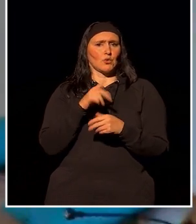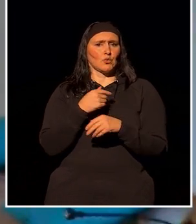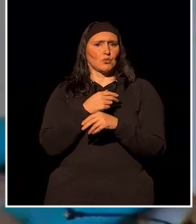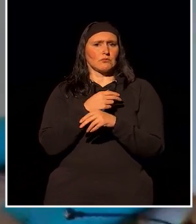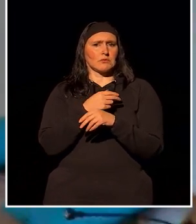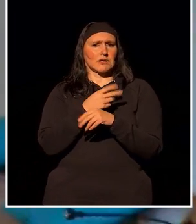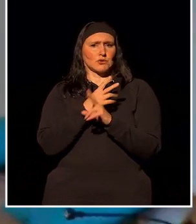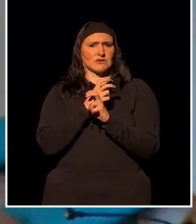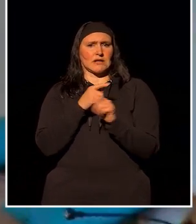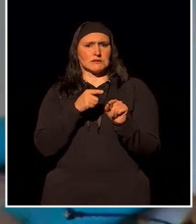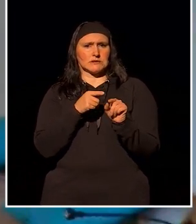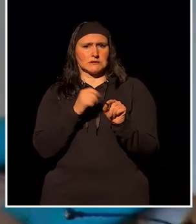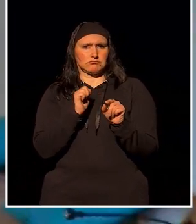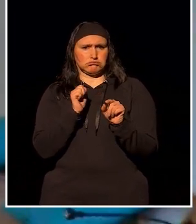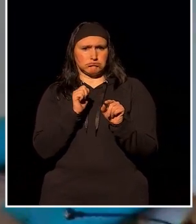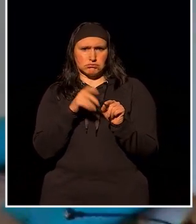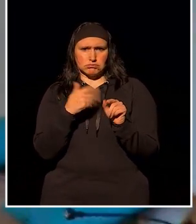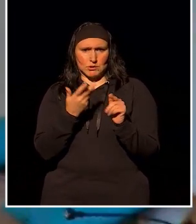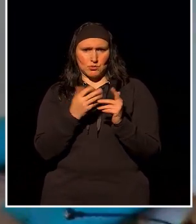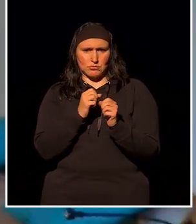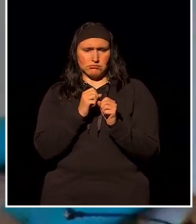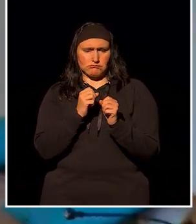ist? Oder